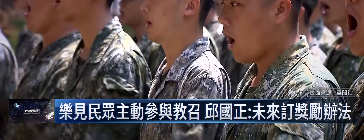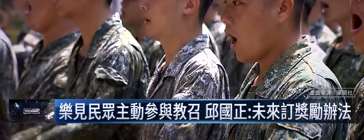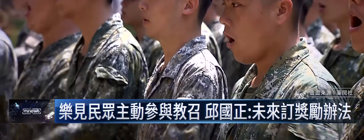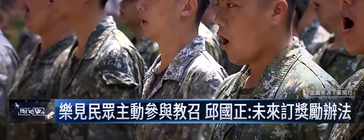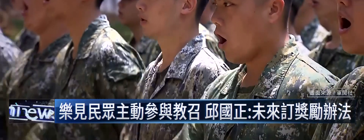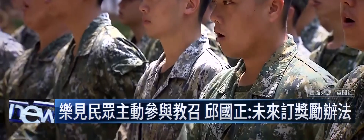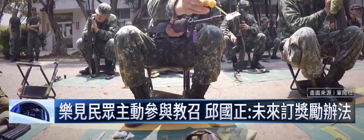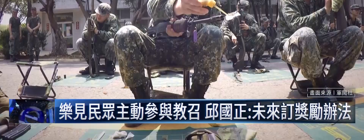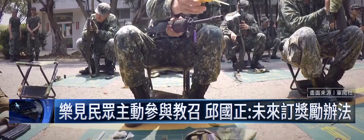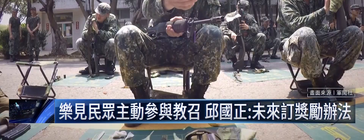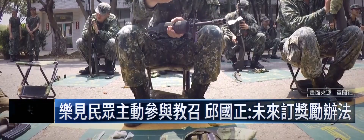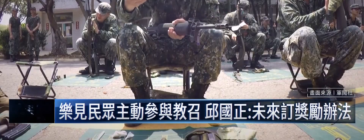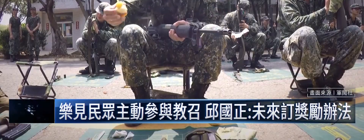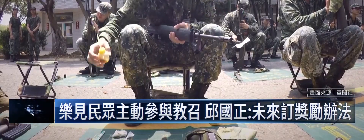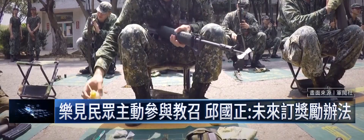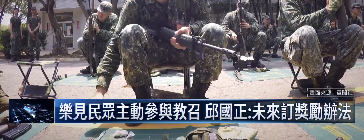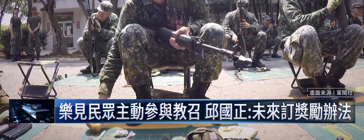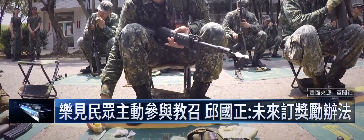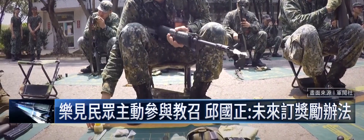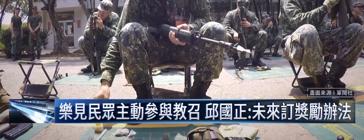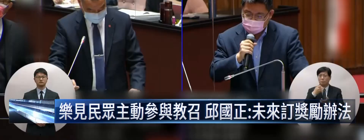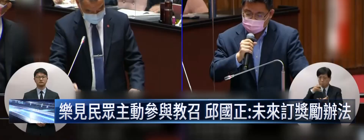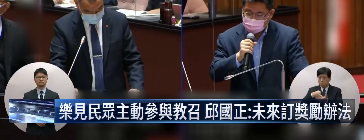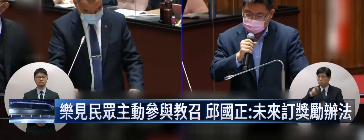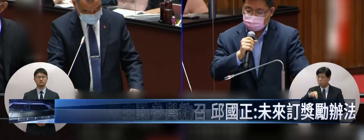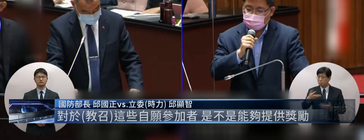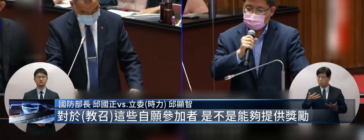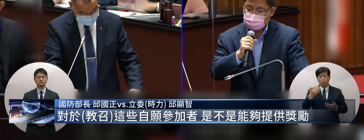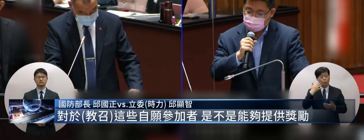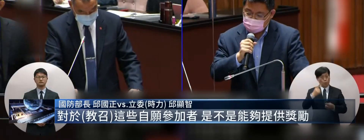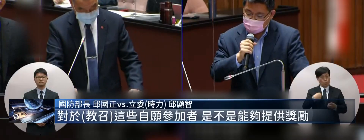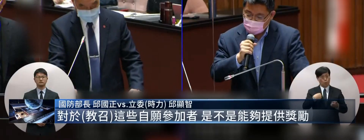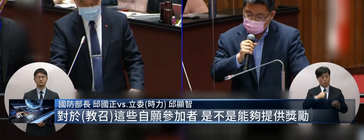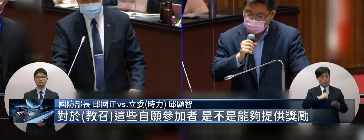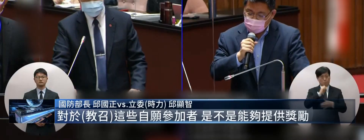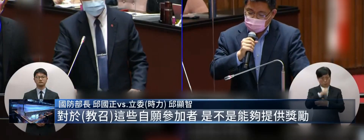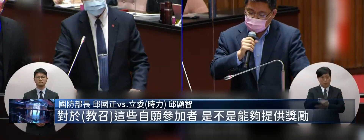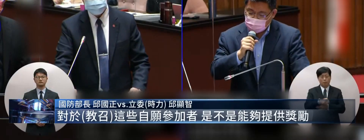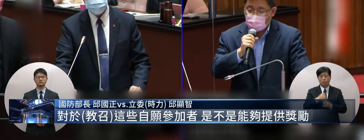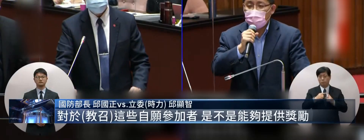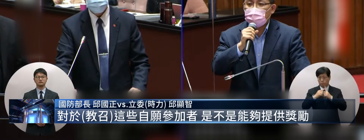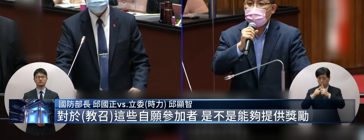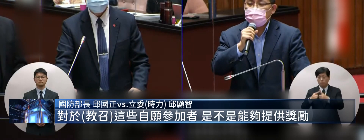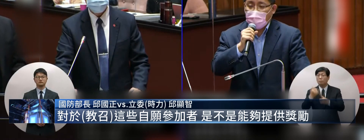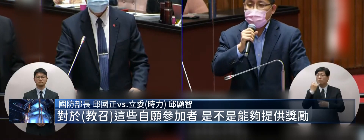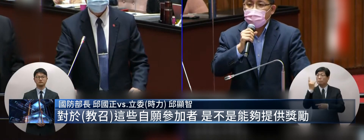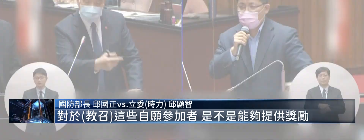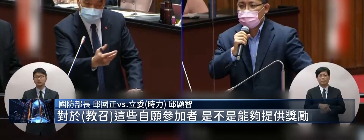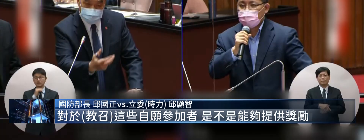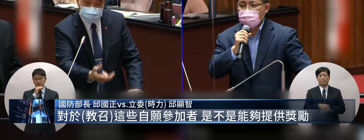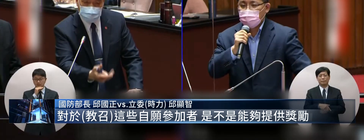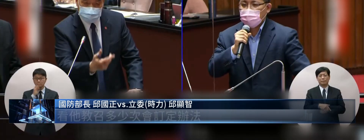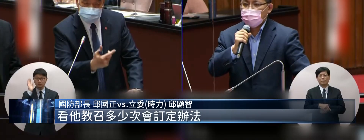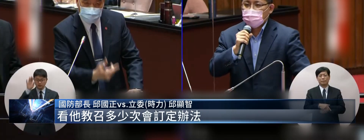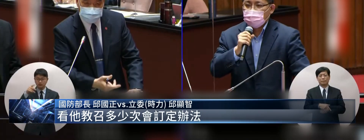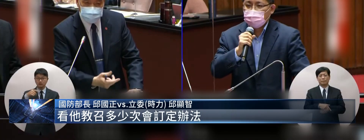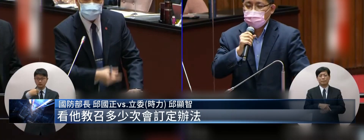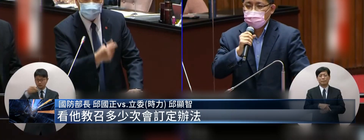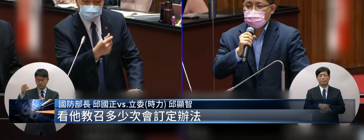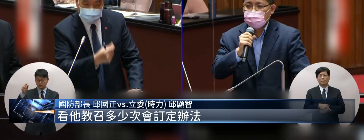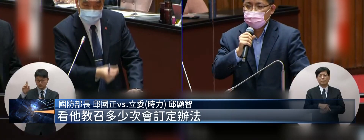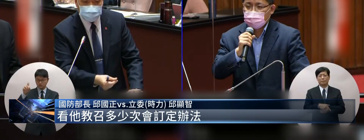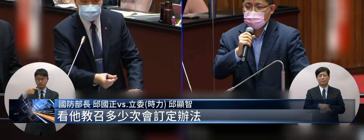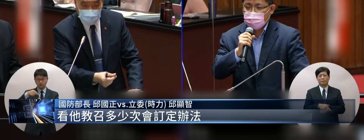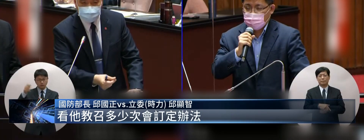增兵员应该更积极。 对于这些自愿参加者，是不是能够提供奖励？ 看他叫招多少